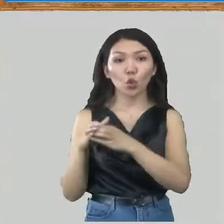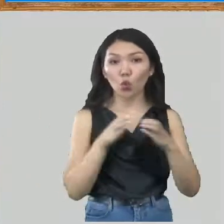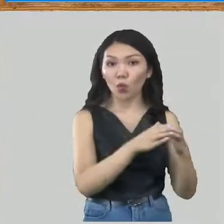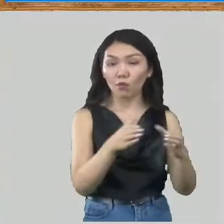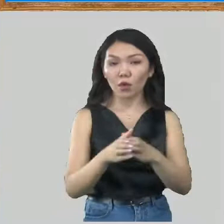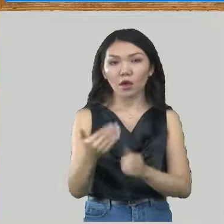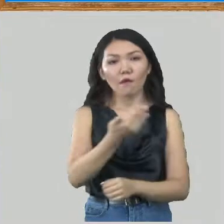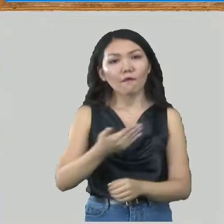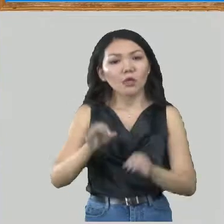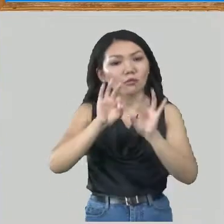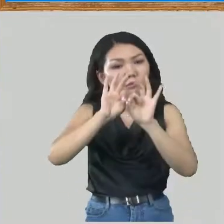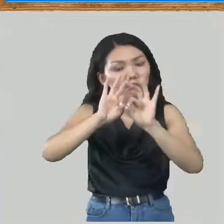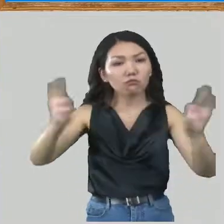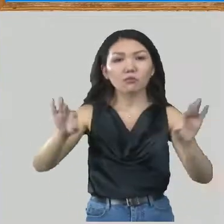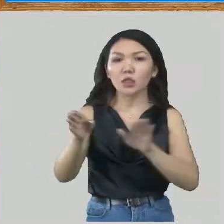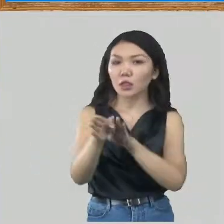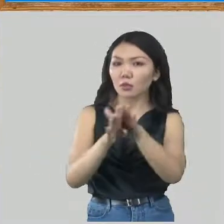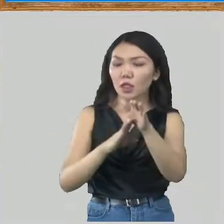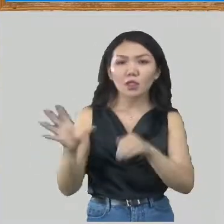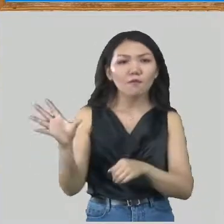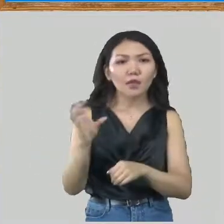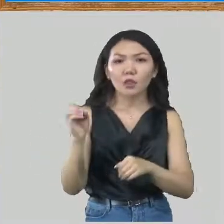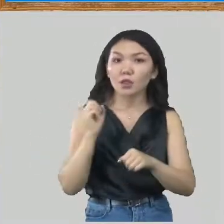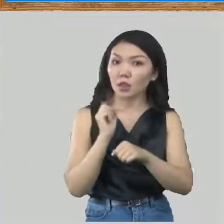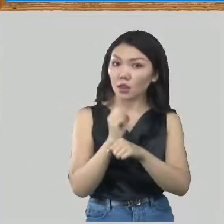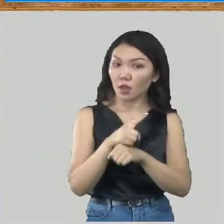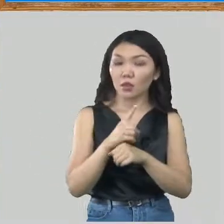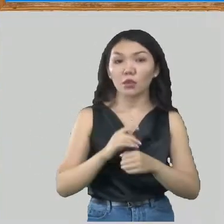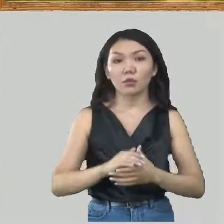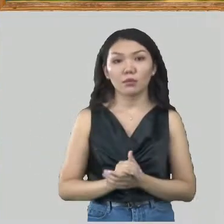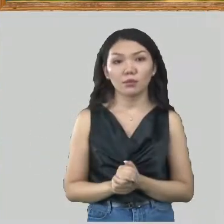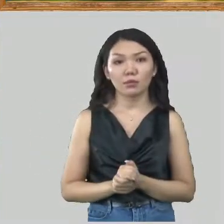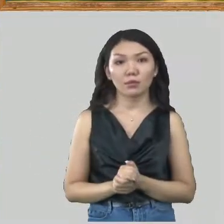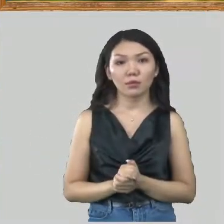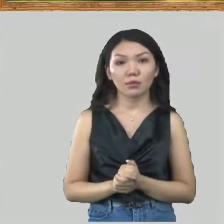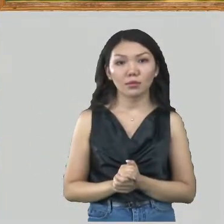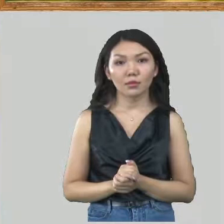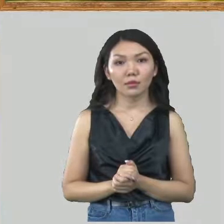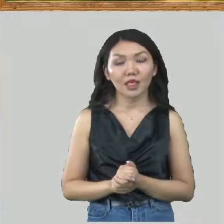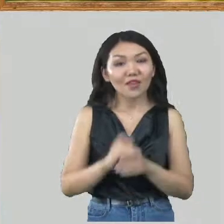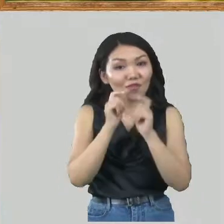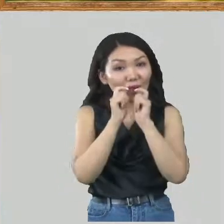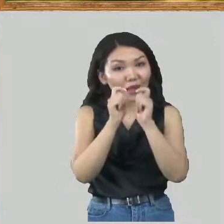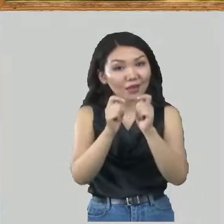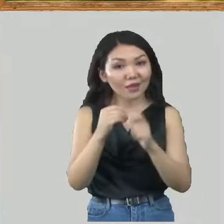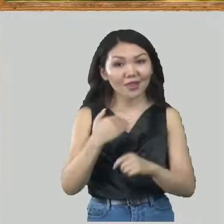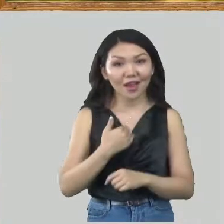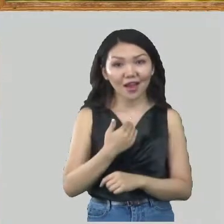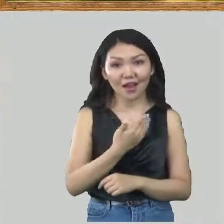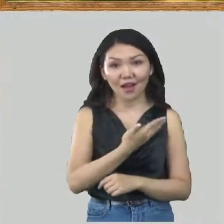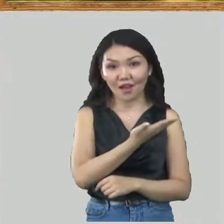Вы отлично справились со всеми заданиями. И в подарок я